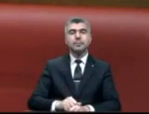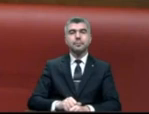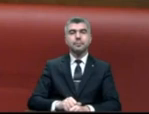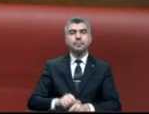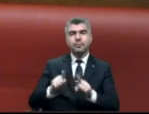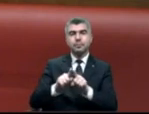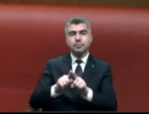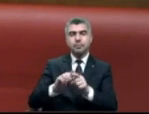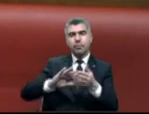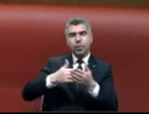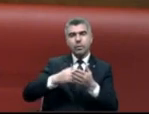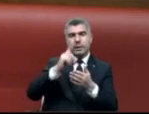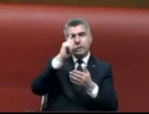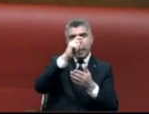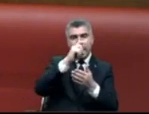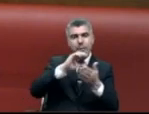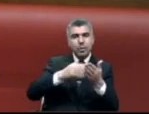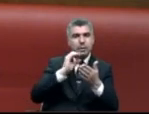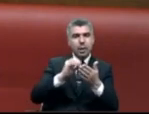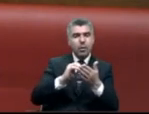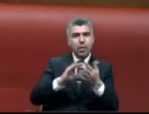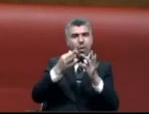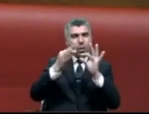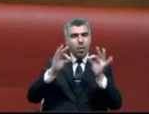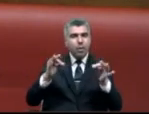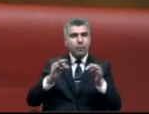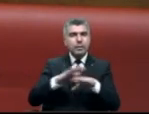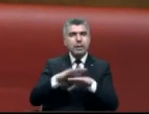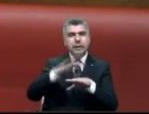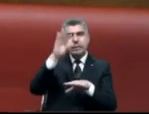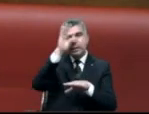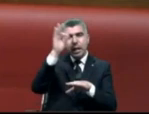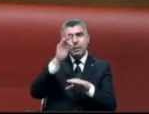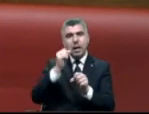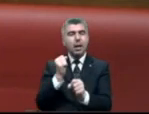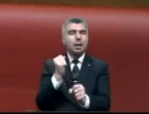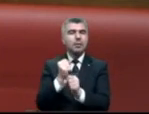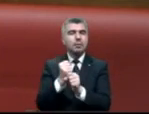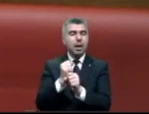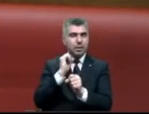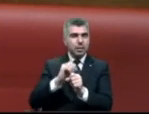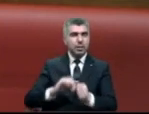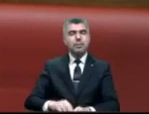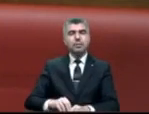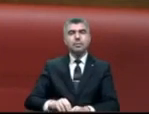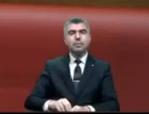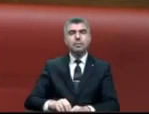2015-2030 للوقوف على كل الصعوبات وتحديد الخطوط العريضة للسياسة ديال التشغيل، خصوصا السياسة